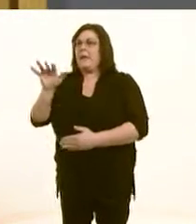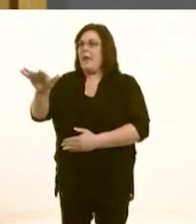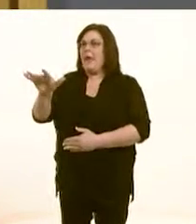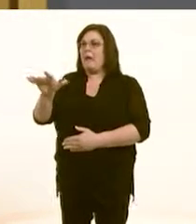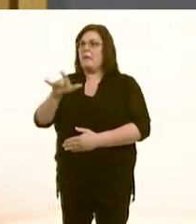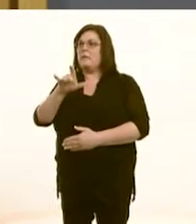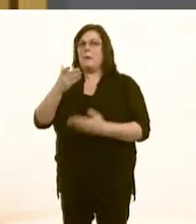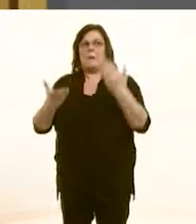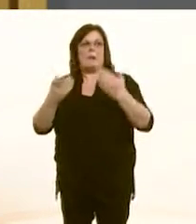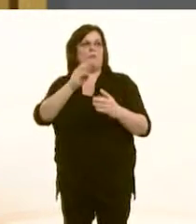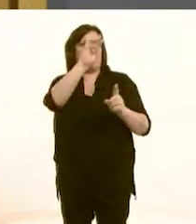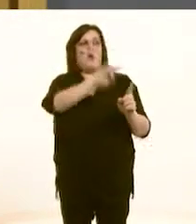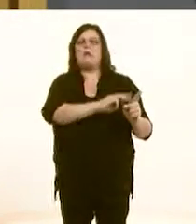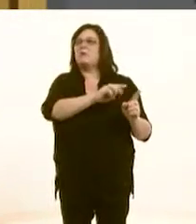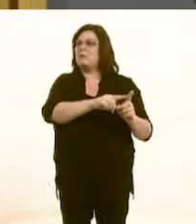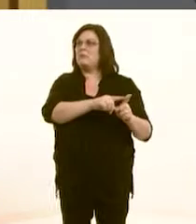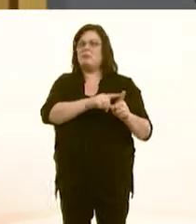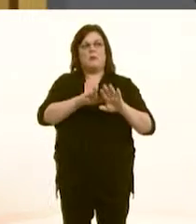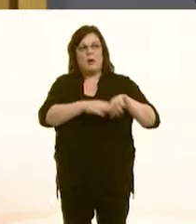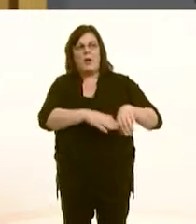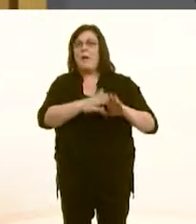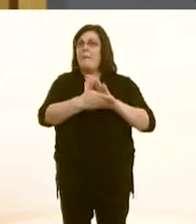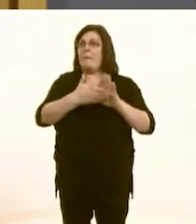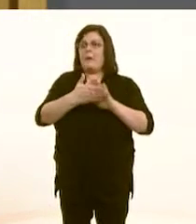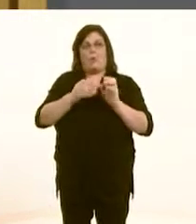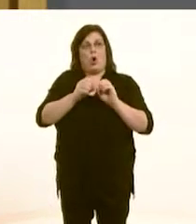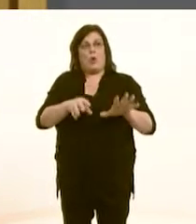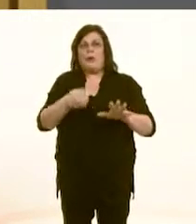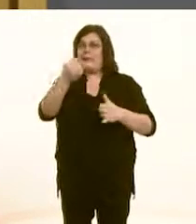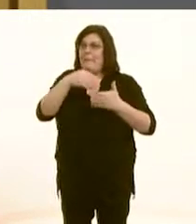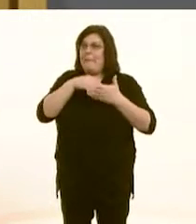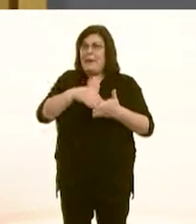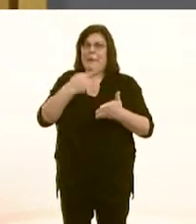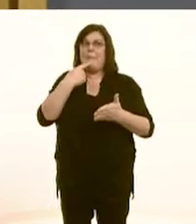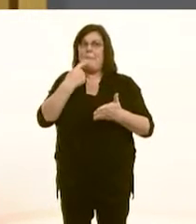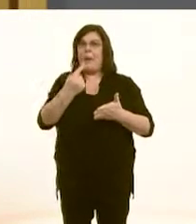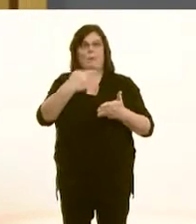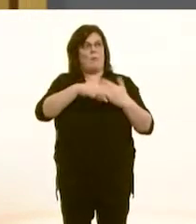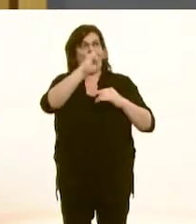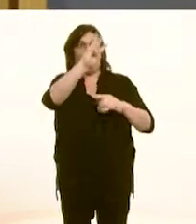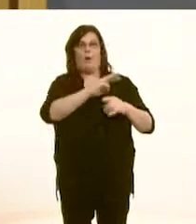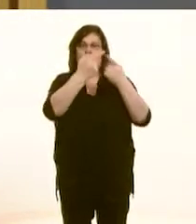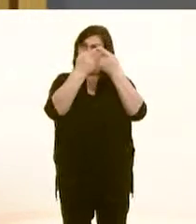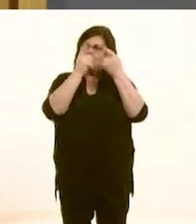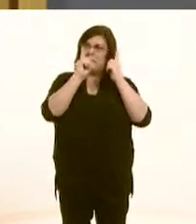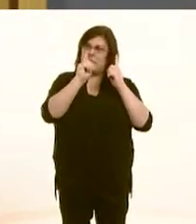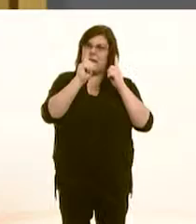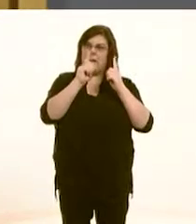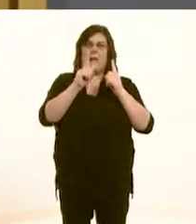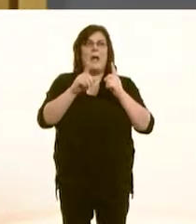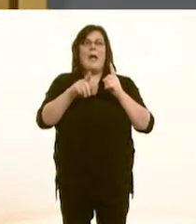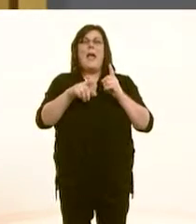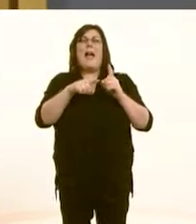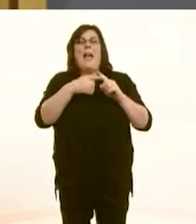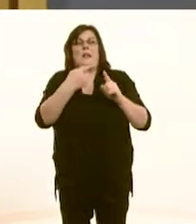fod costi gymaint o 10 miliwn o bunnoedd I Brifysgolion yng Nghymru, a ben o toriadau y chi eisoes wedi roi